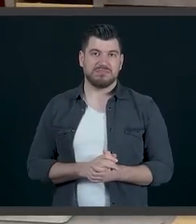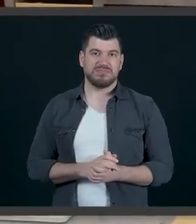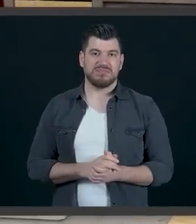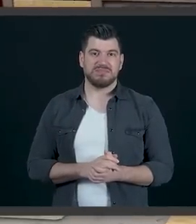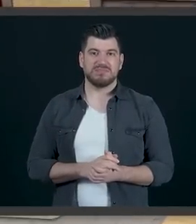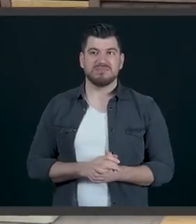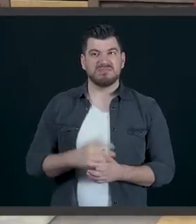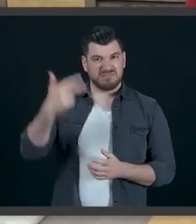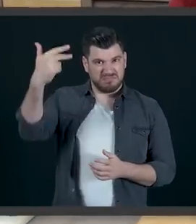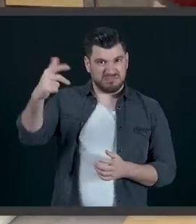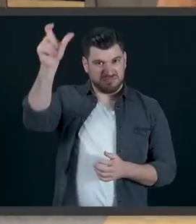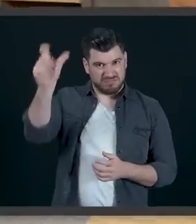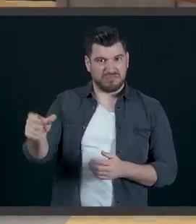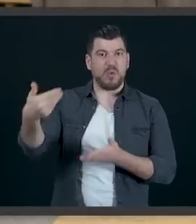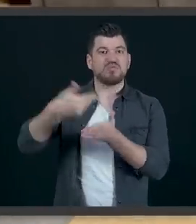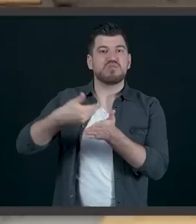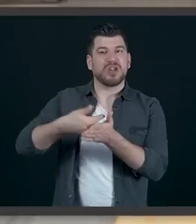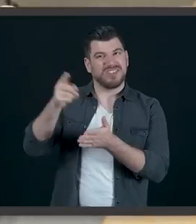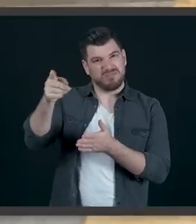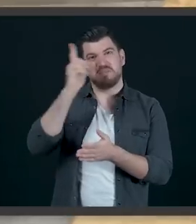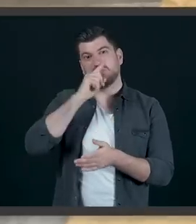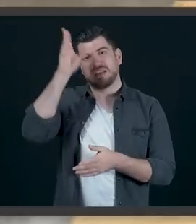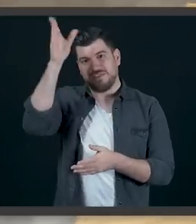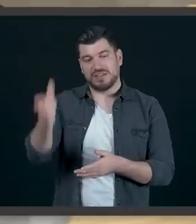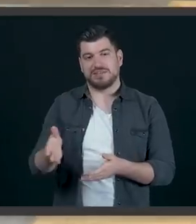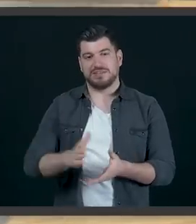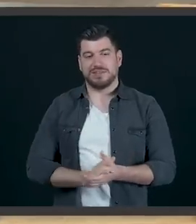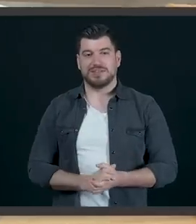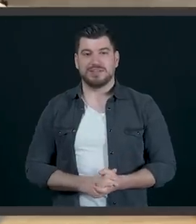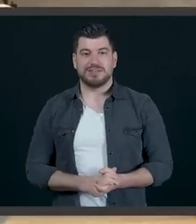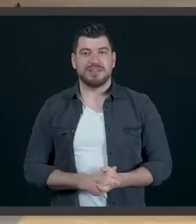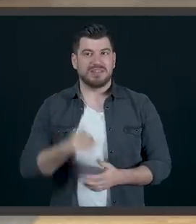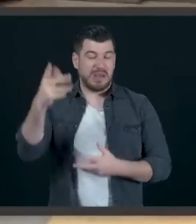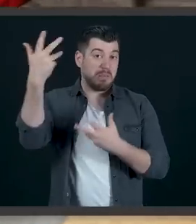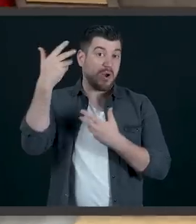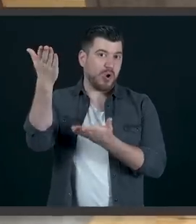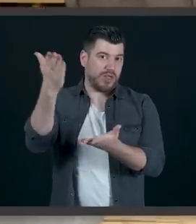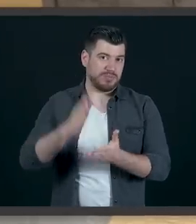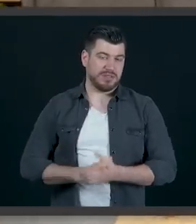Δεν φαίνεται, ρε ψεύτη. Με κοροϊδεψες. Κάτσε να δω και από εδώ.